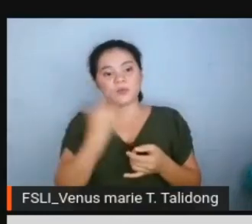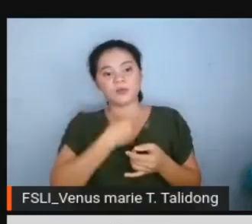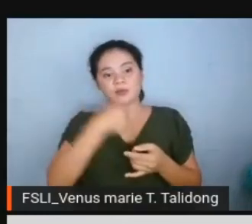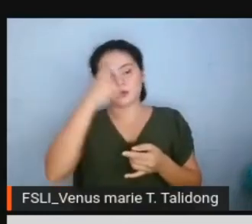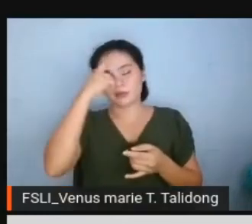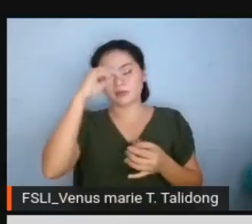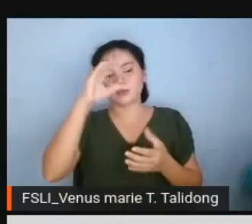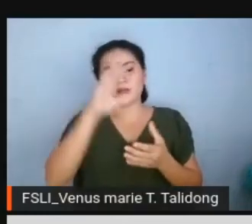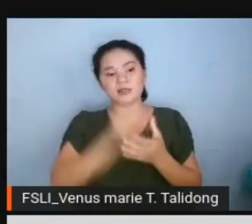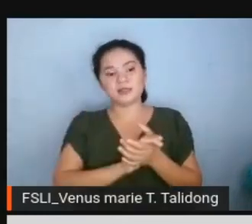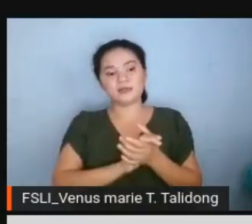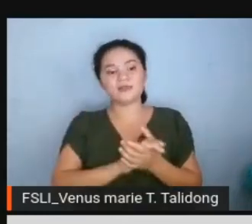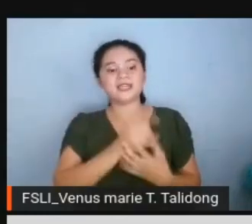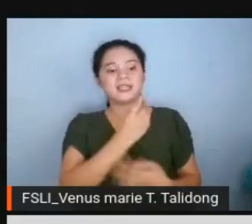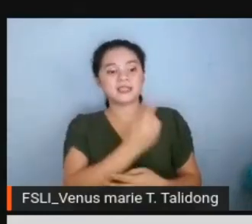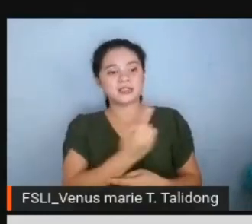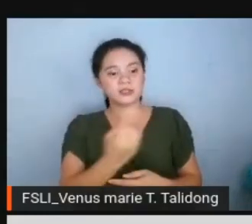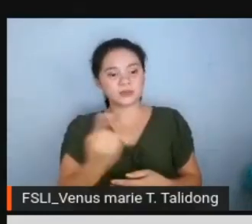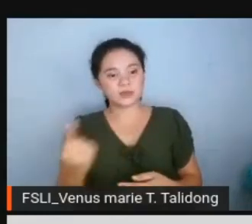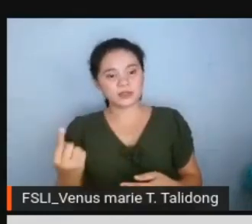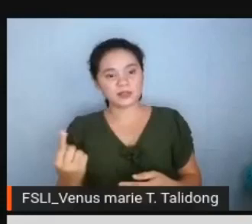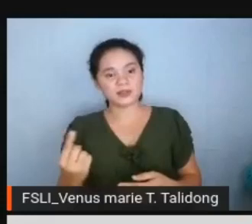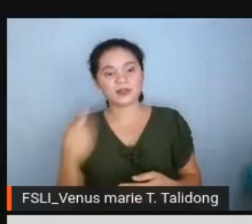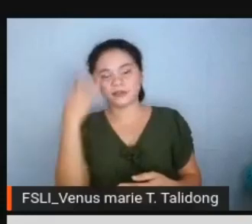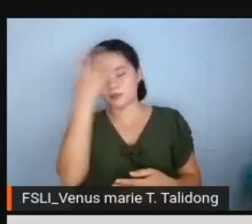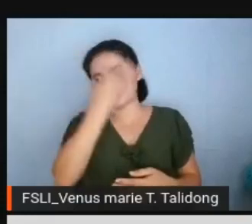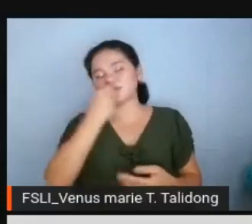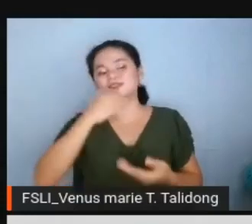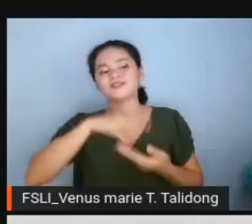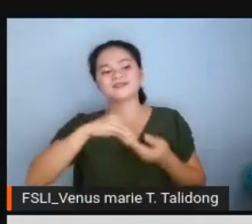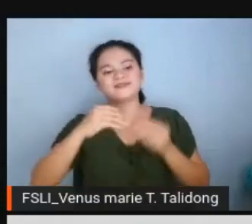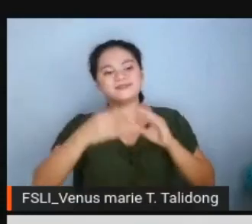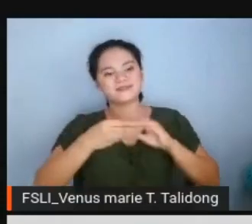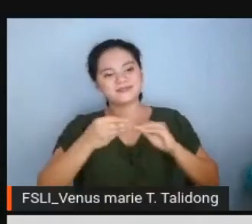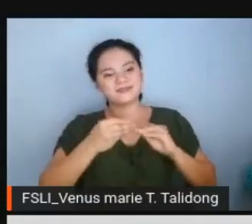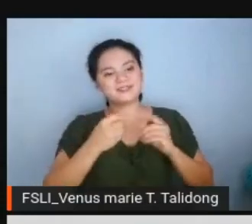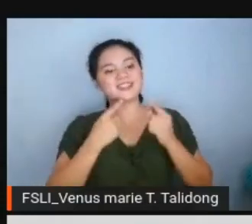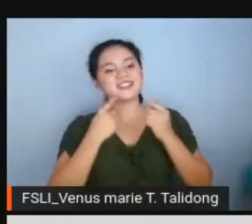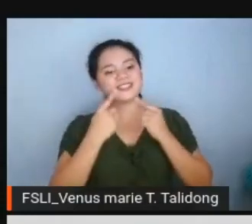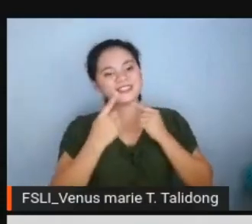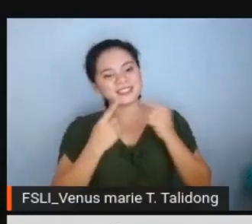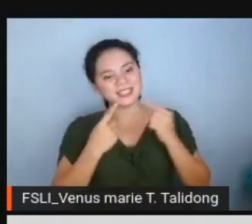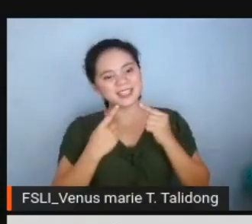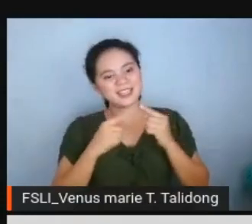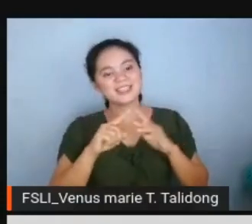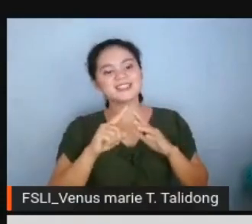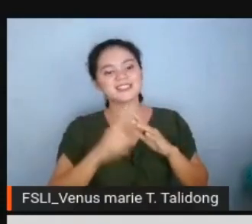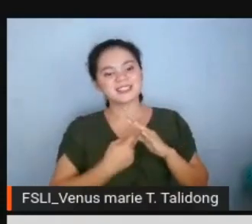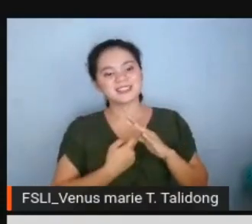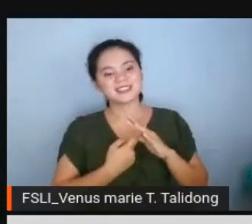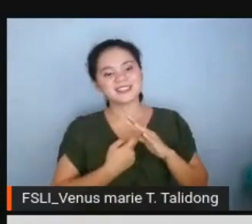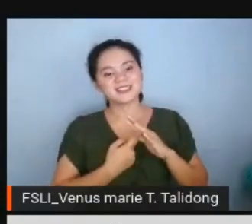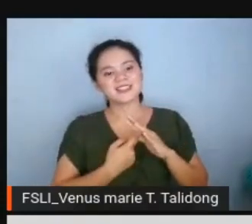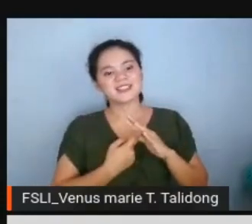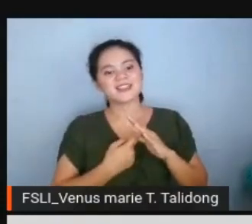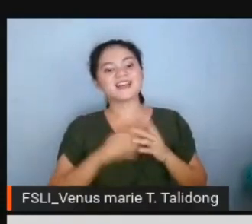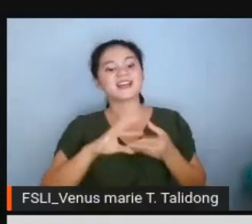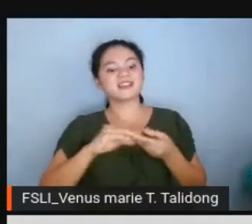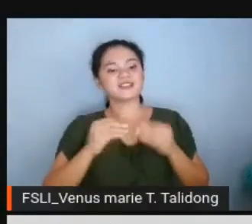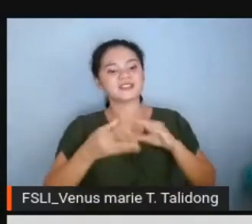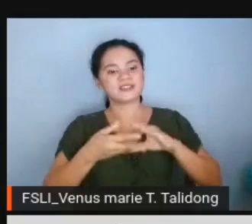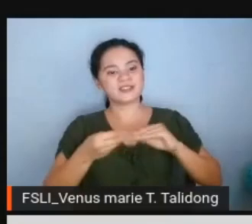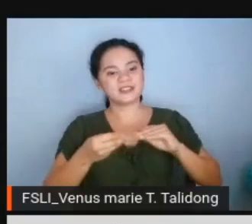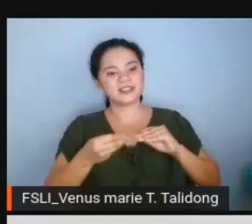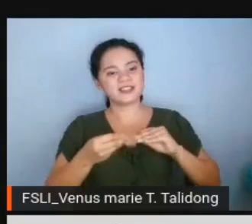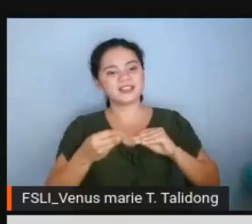us have beautiful stories to tell, no? So simulan ko po siguro nung bata